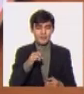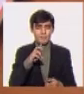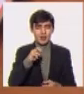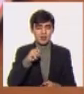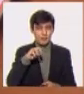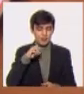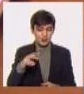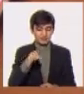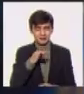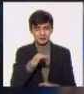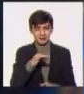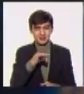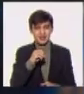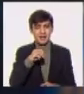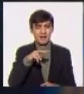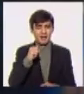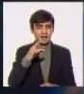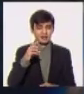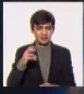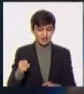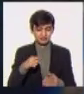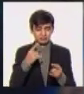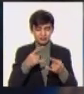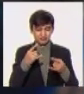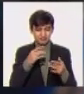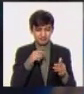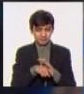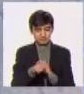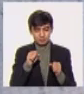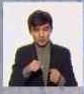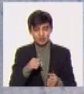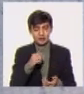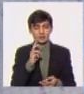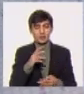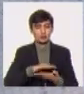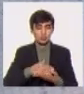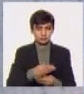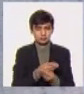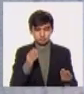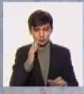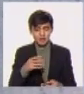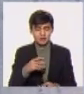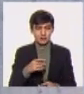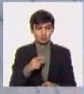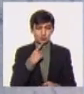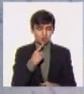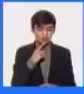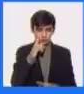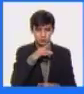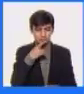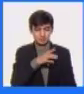мен еларна телеарналарының бар жоғын анықтап жатыр. Ноутбукпен де қамтамасыз етеміз деген мамандар еш қиындық болмайды деп